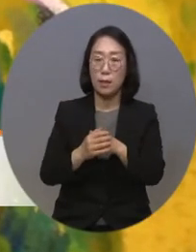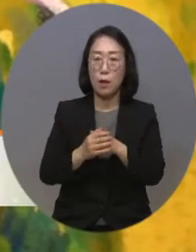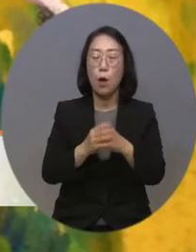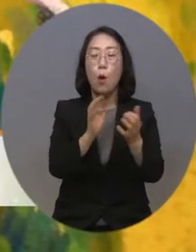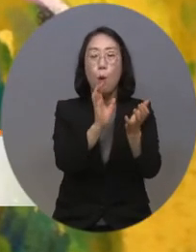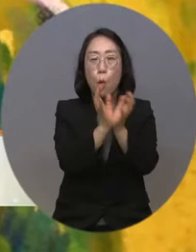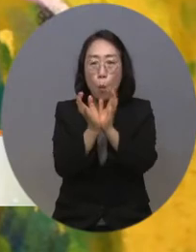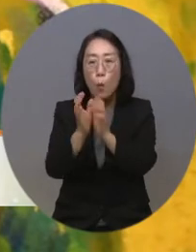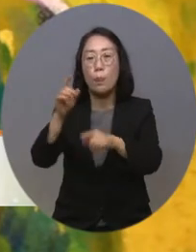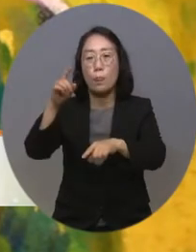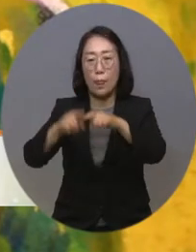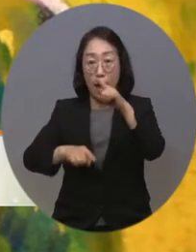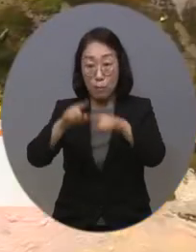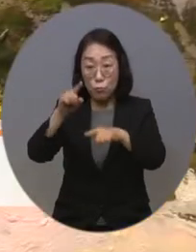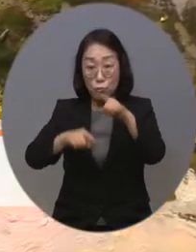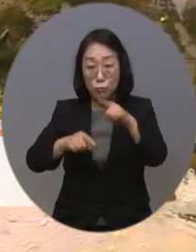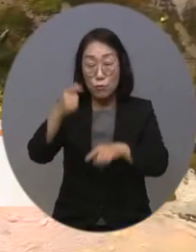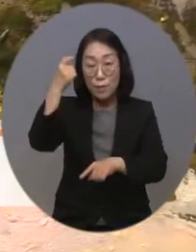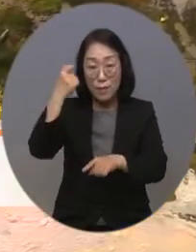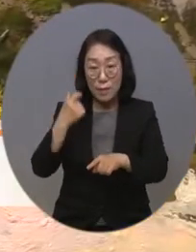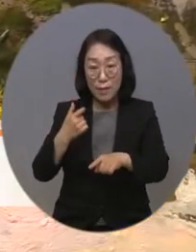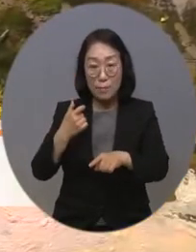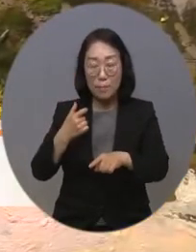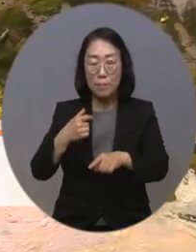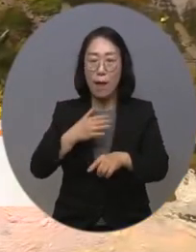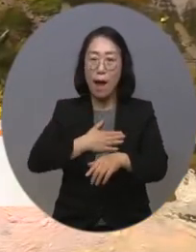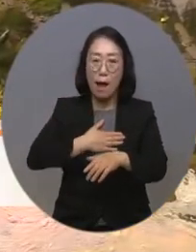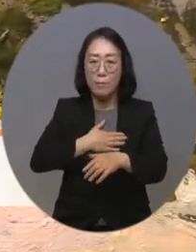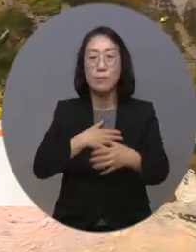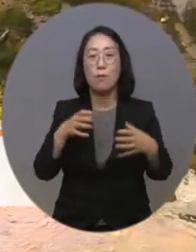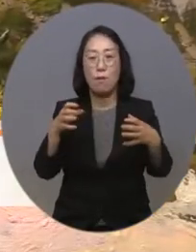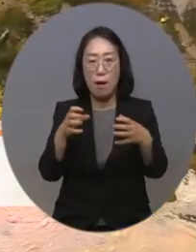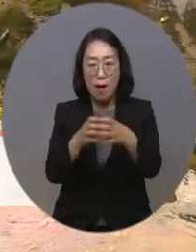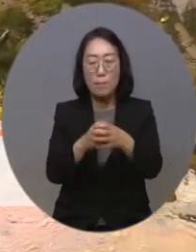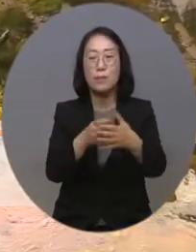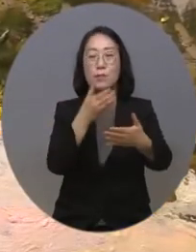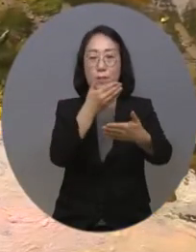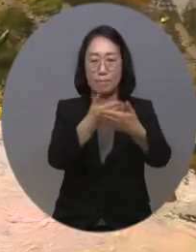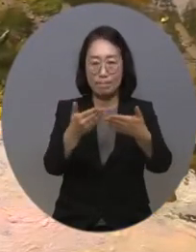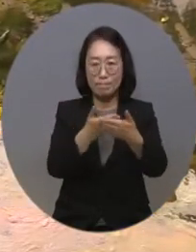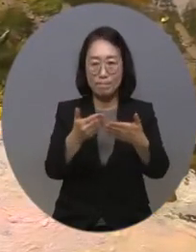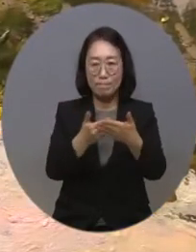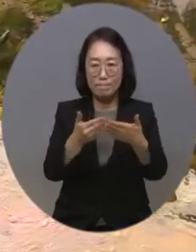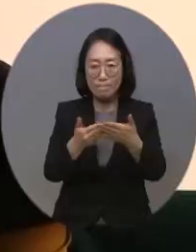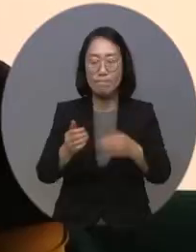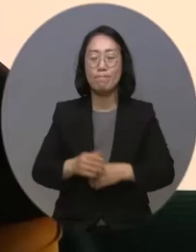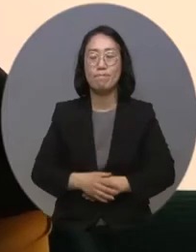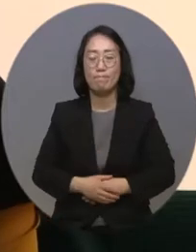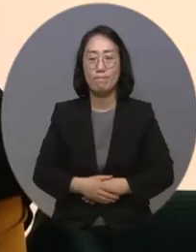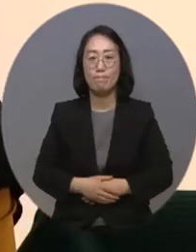자연을 소재로 한 풍경을 작가의 따뜻한 시선으로 화폭에 담아왔습니다.